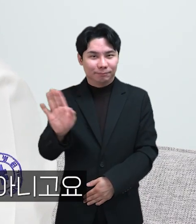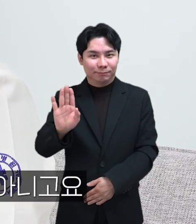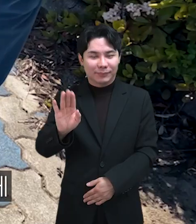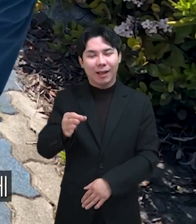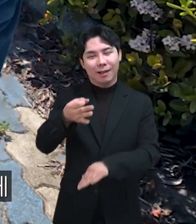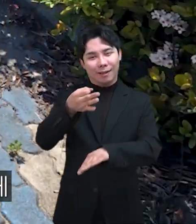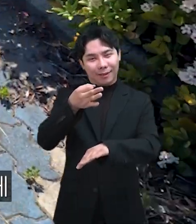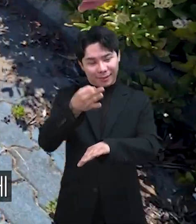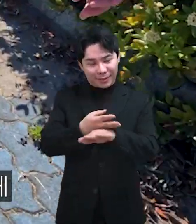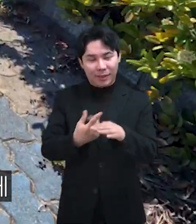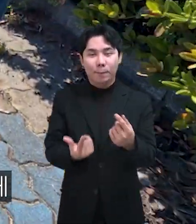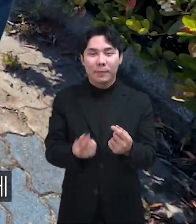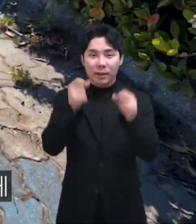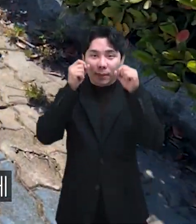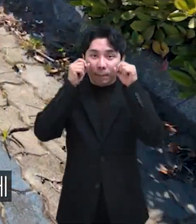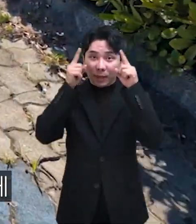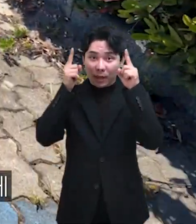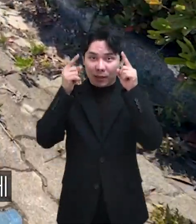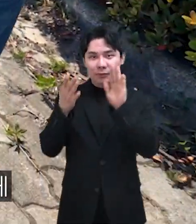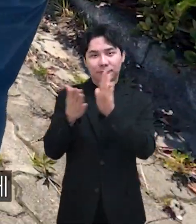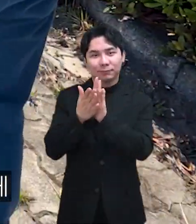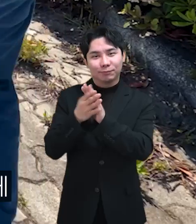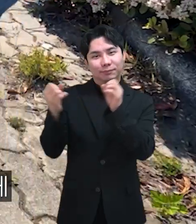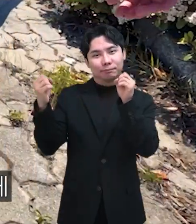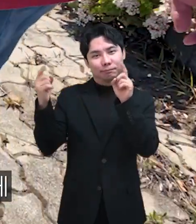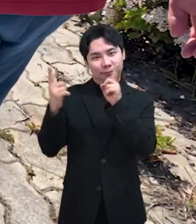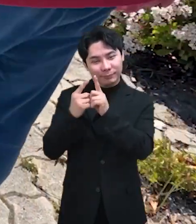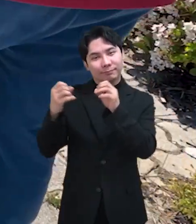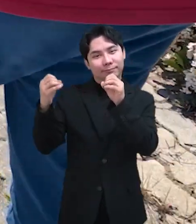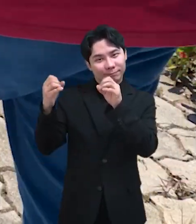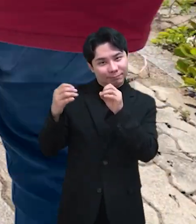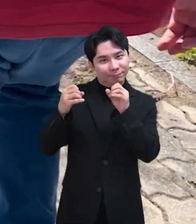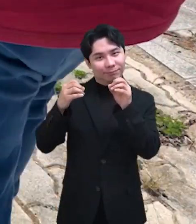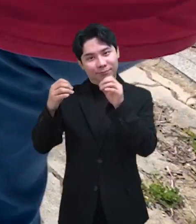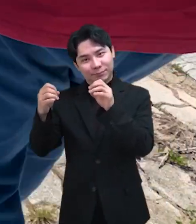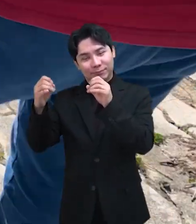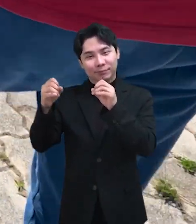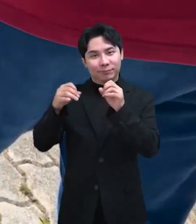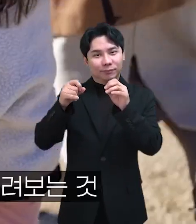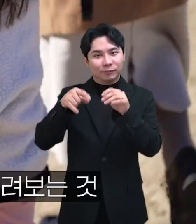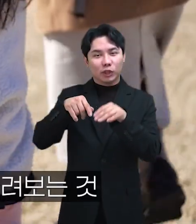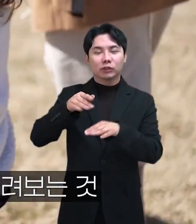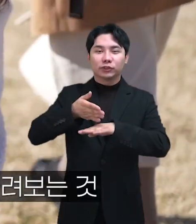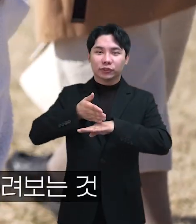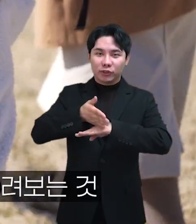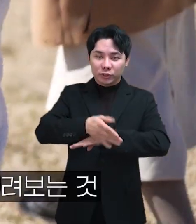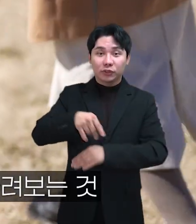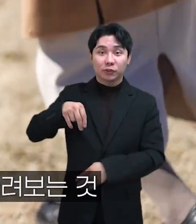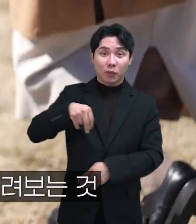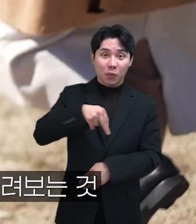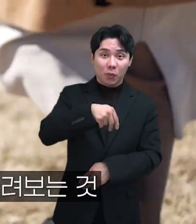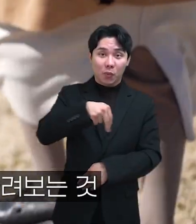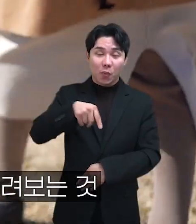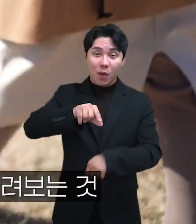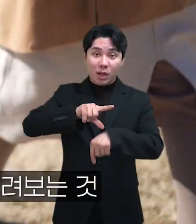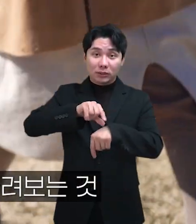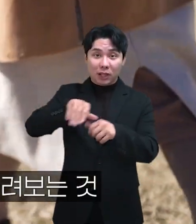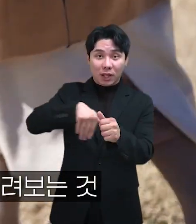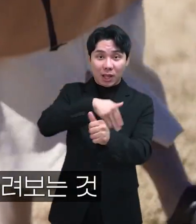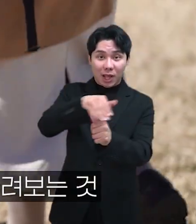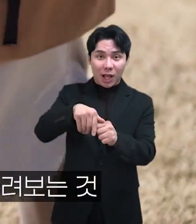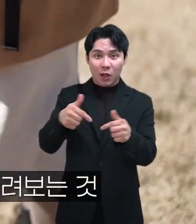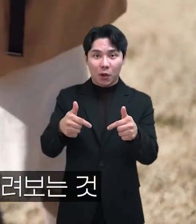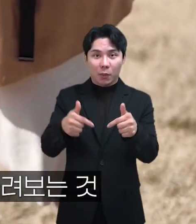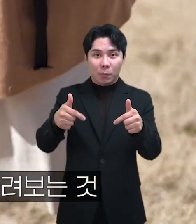아니고요. 일찍 일어나서 가족이나 친구들과 함께 하루 30분씩 걸어 보시는 것, 또 컨디션이 좋아지면 조금씩